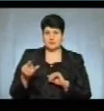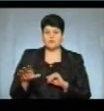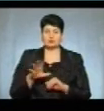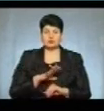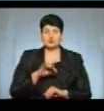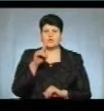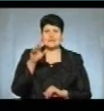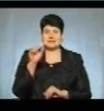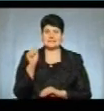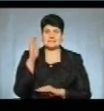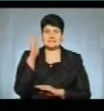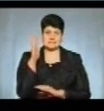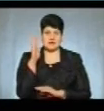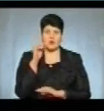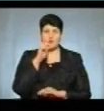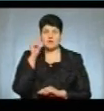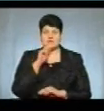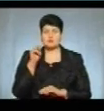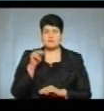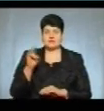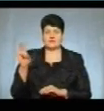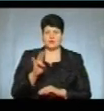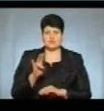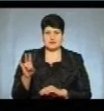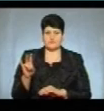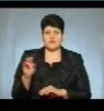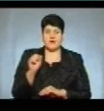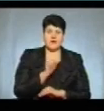за Українську Православну церкву, а